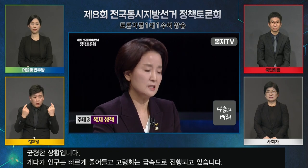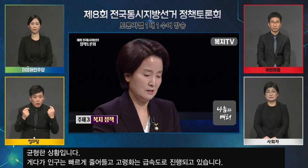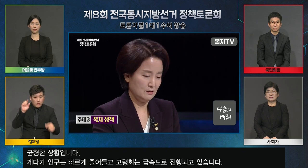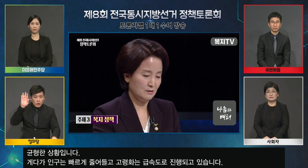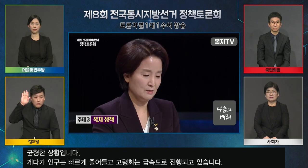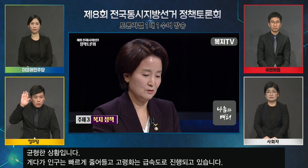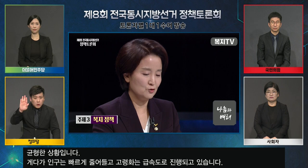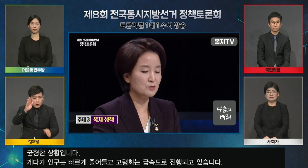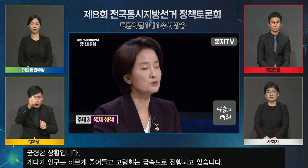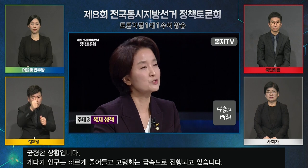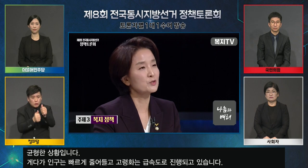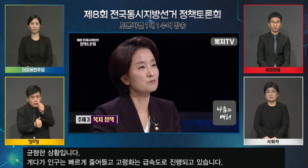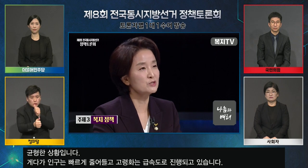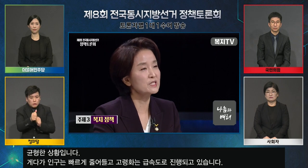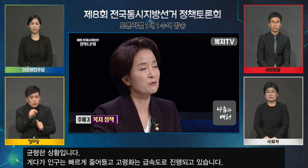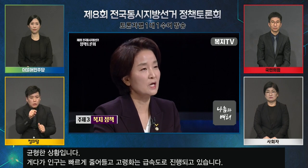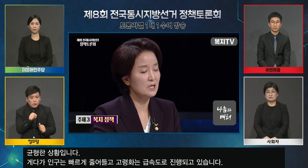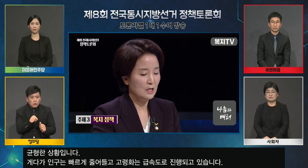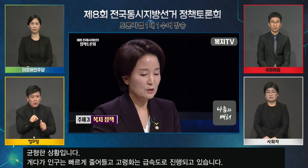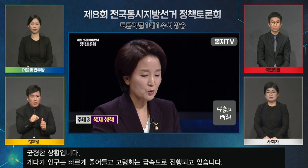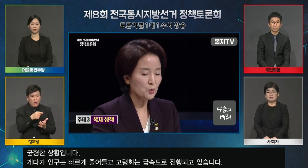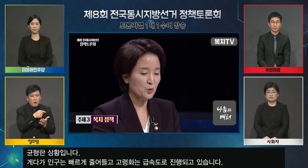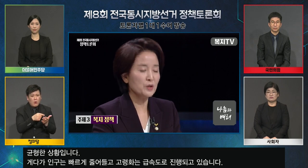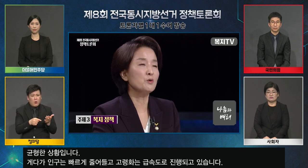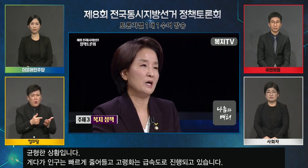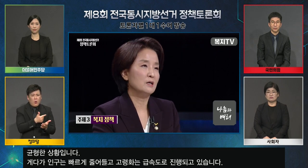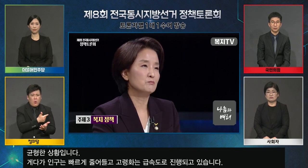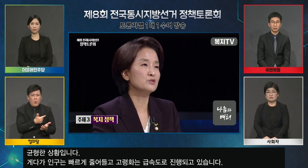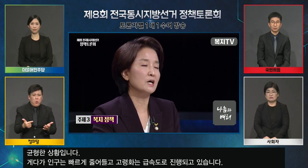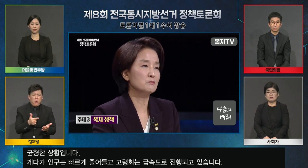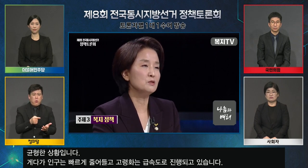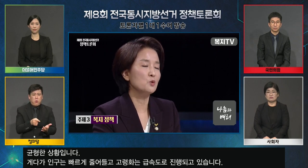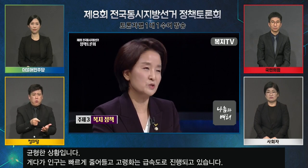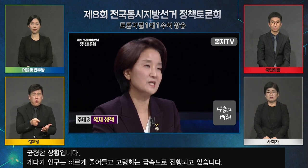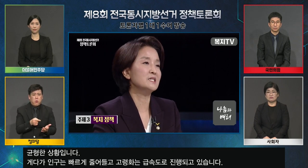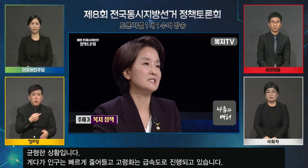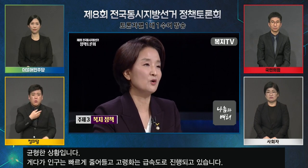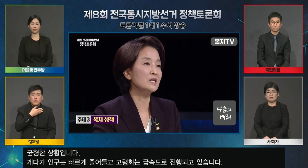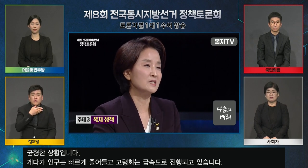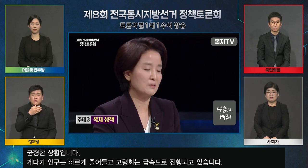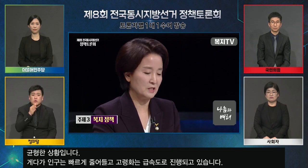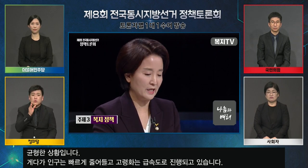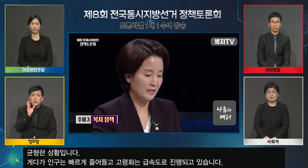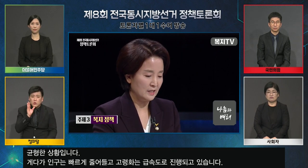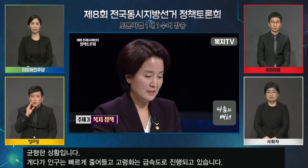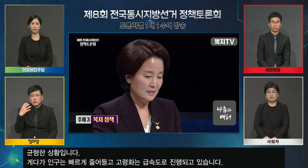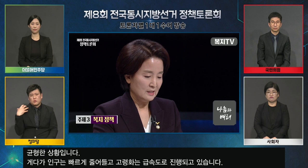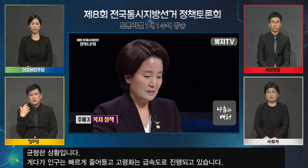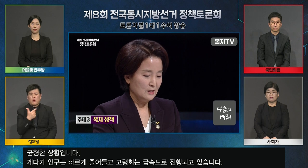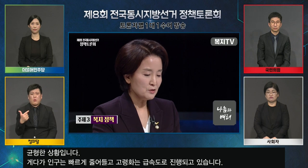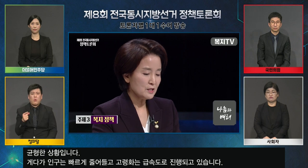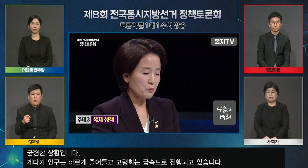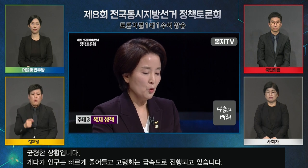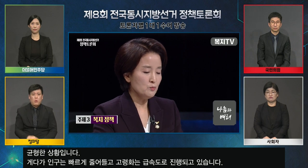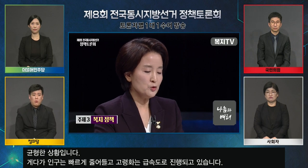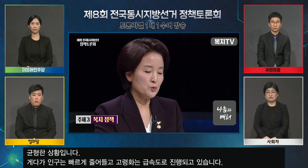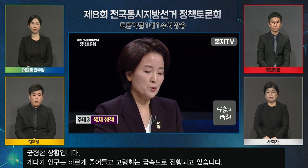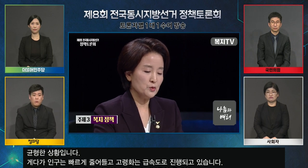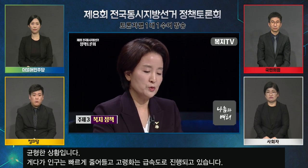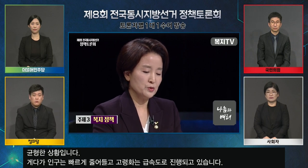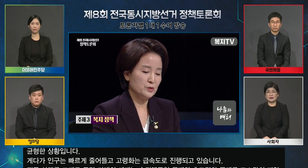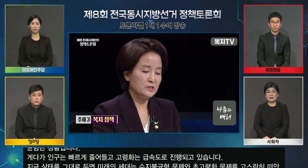세대는 수지 불균형 문제와 초고령화 부담을 고스란히 떠안게 됩니다. 현재